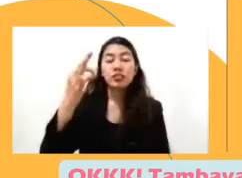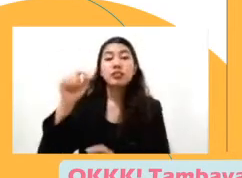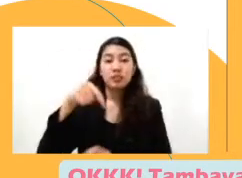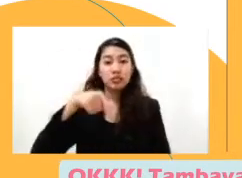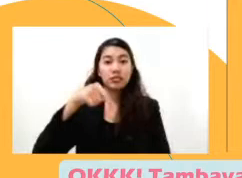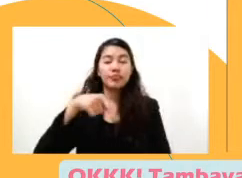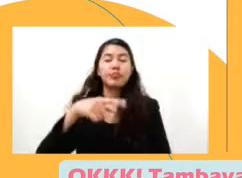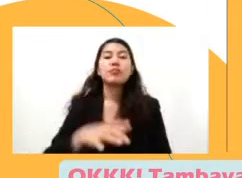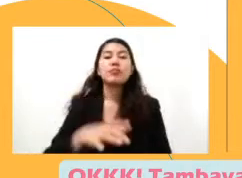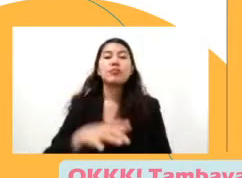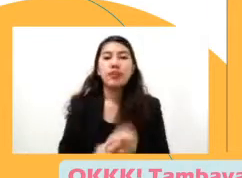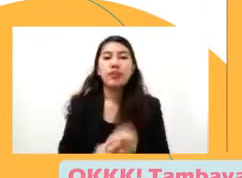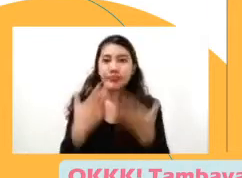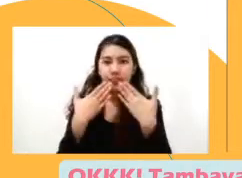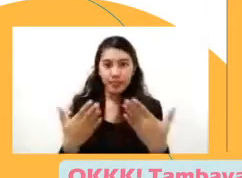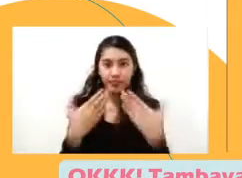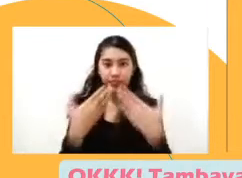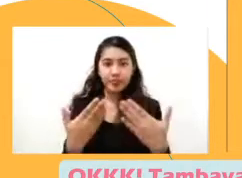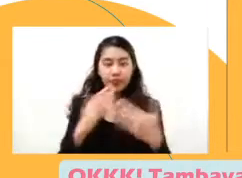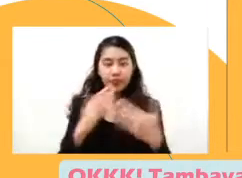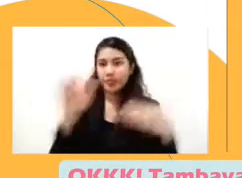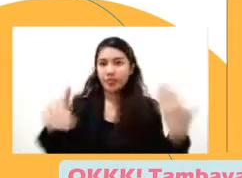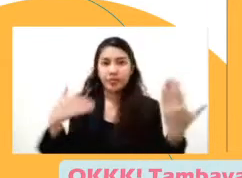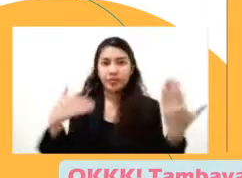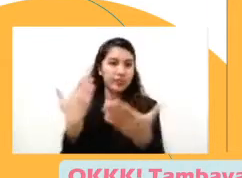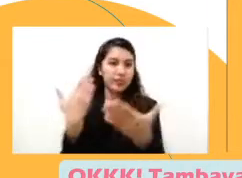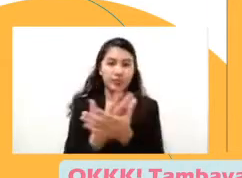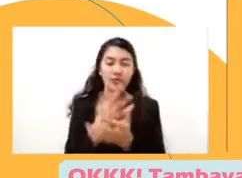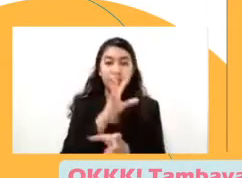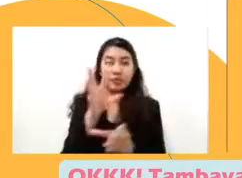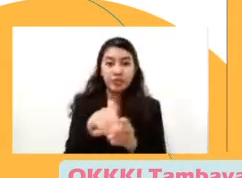sa lahat ng ating mga naging kuya at ate na kasama